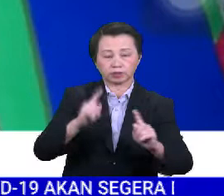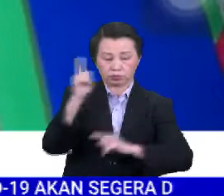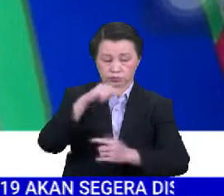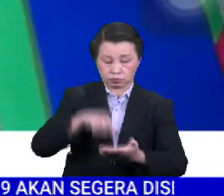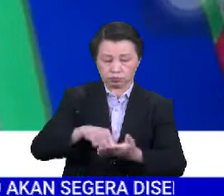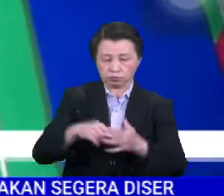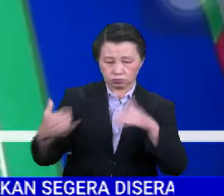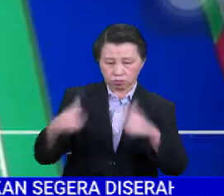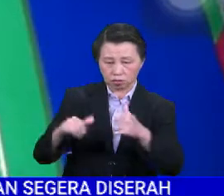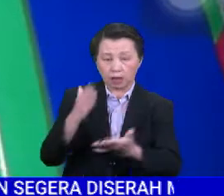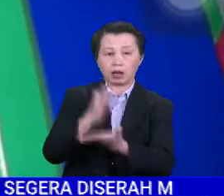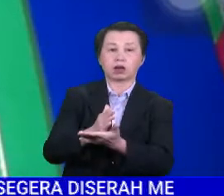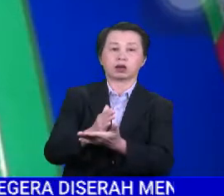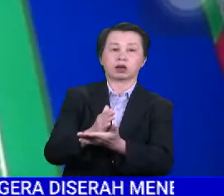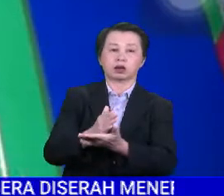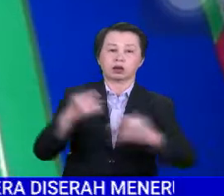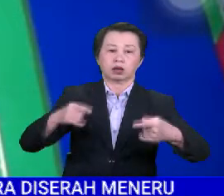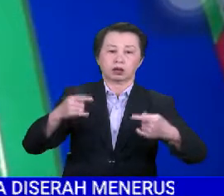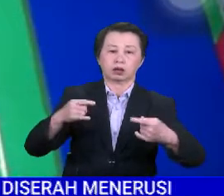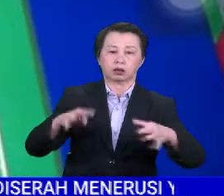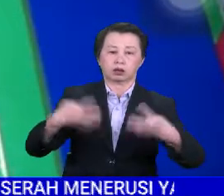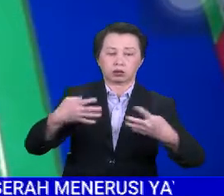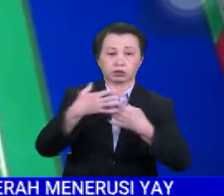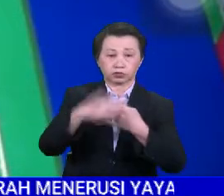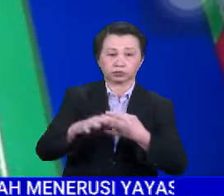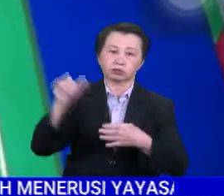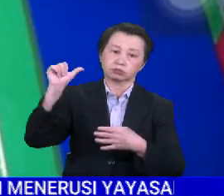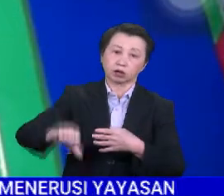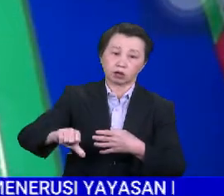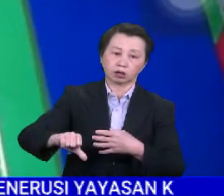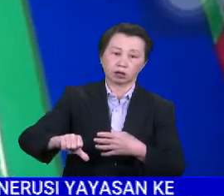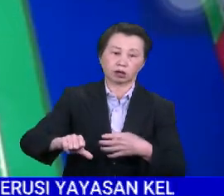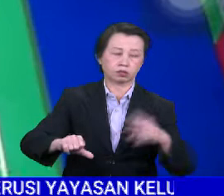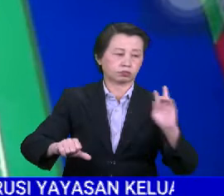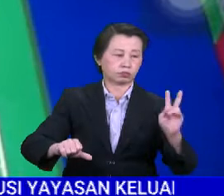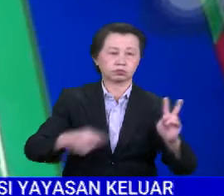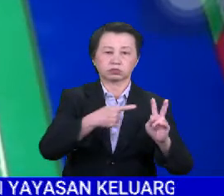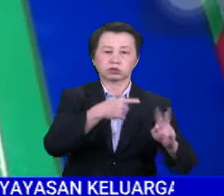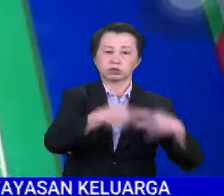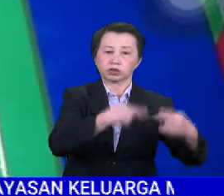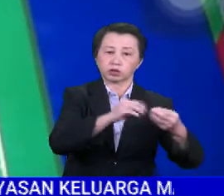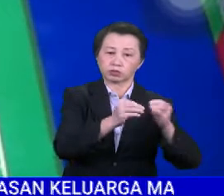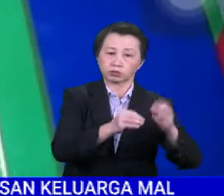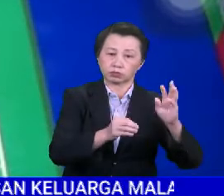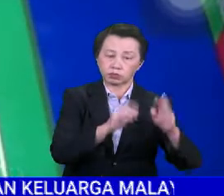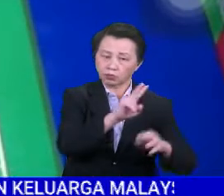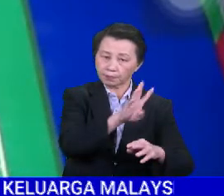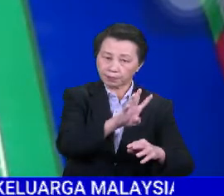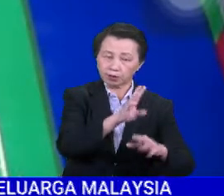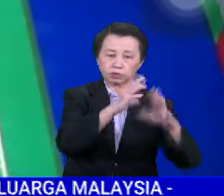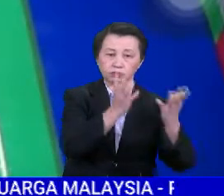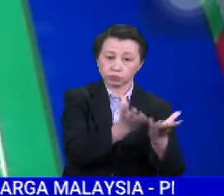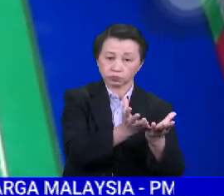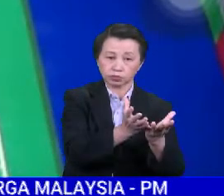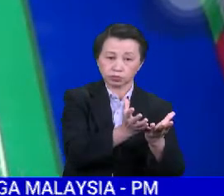ini aksi mereka terhenti di saingan skor akhir selepas tewas menentang pasangan ranking ke-64 dunia Jeong